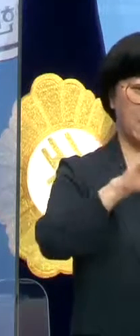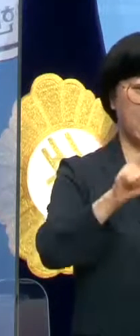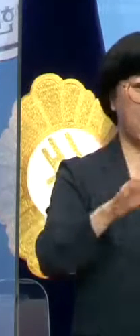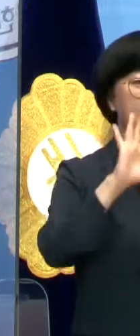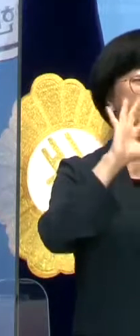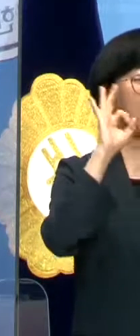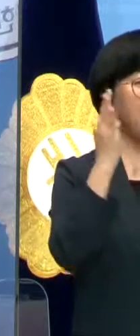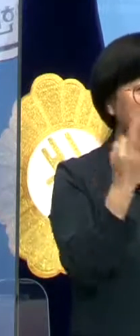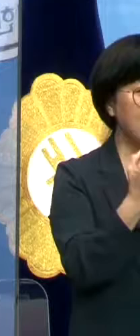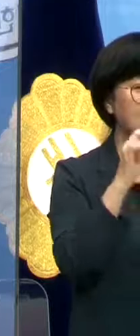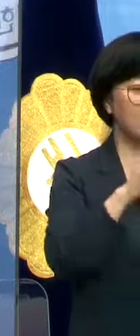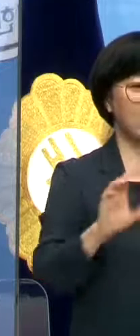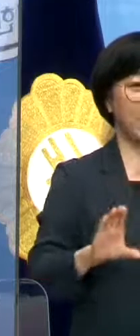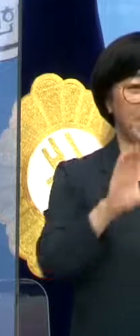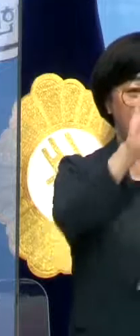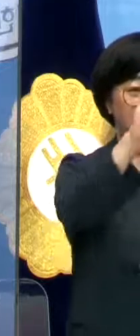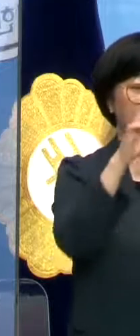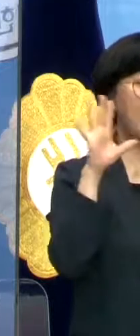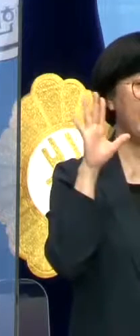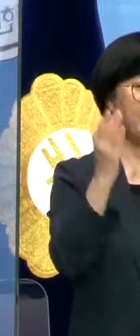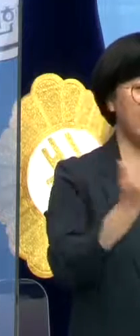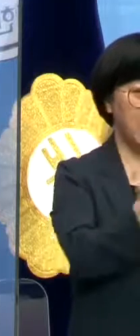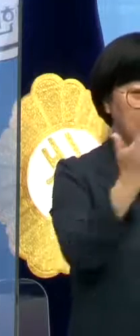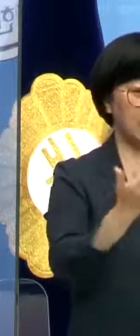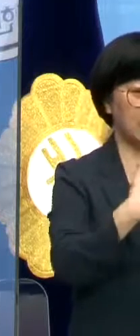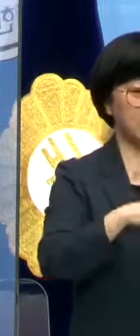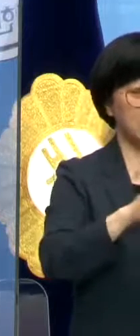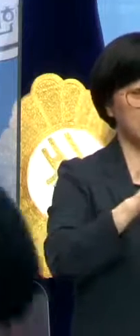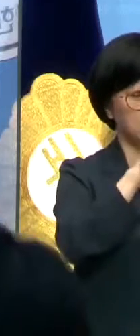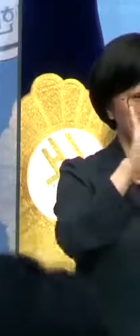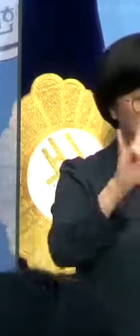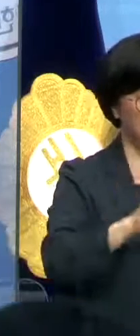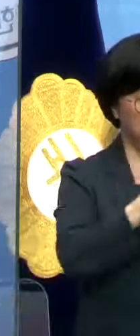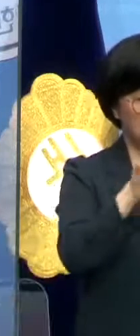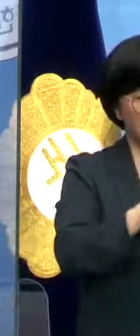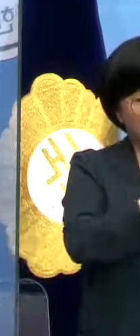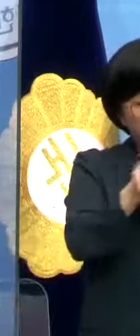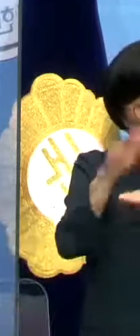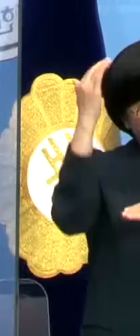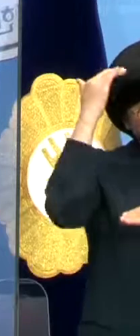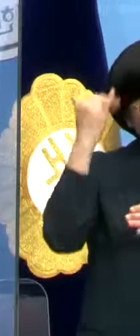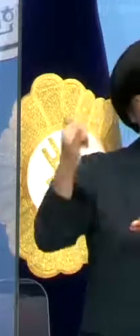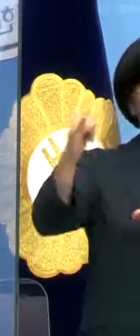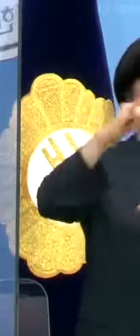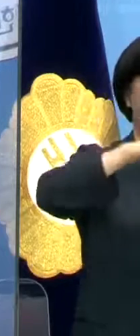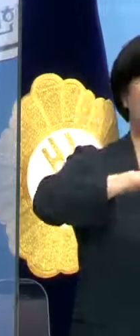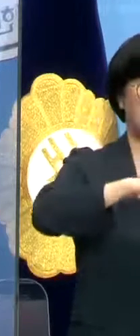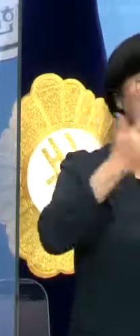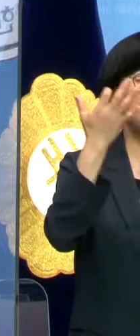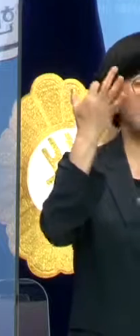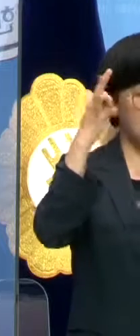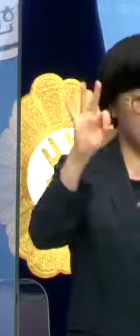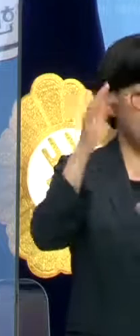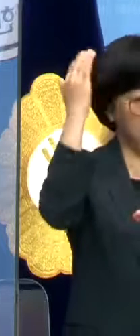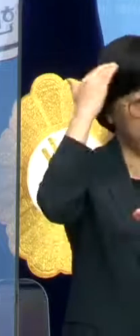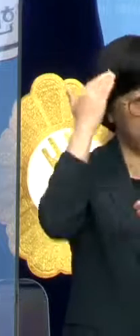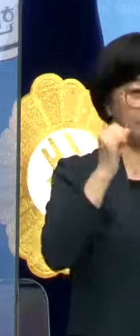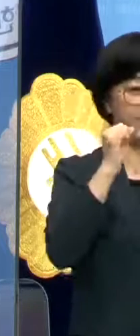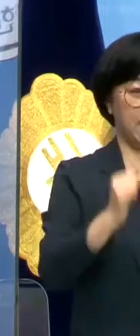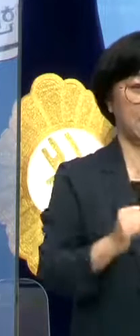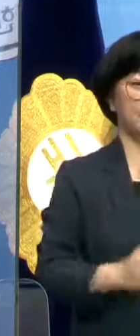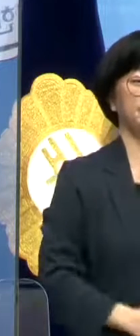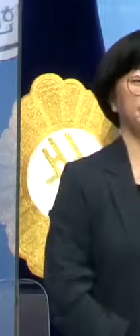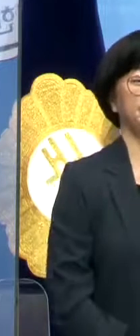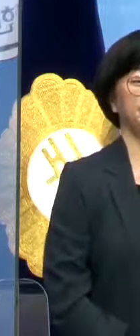공유했다는 이유로 기소 되서 어쩔 수 없이 고국을 떠나서 한국으로 오셨고 현재 난민으로 인정 받아서 한국에서 거주하고